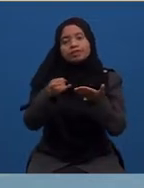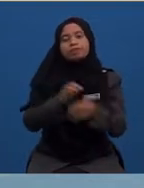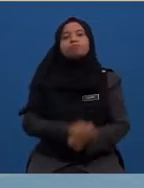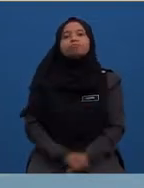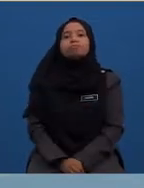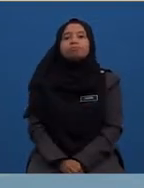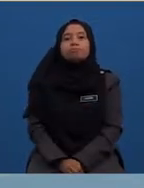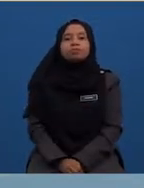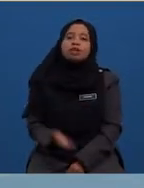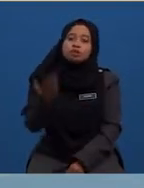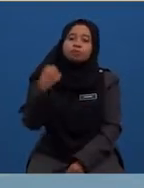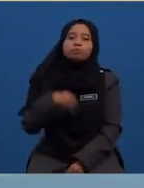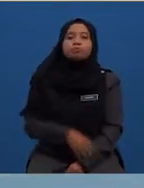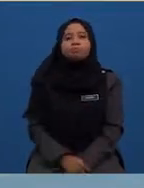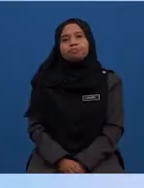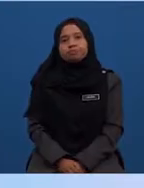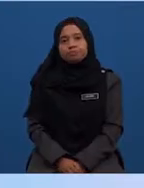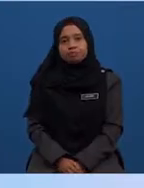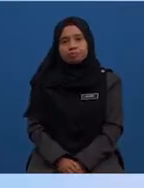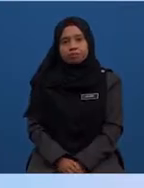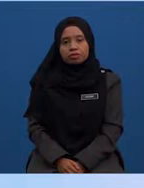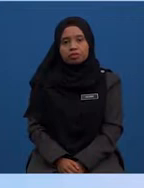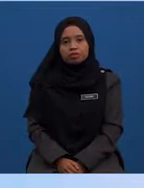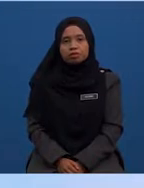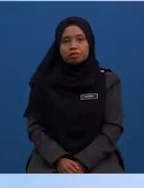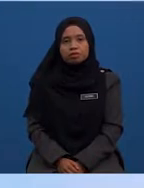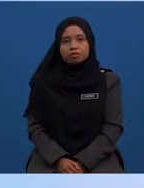dimensi tersebut. Ayo!